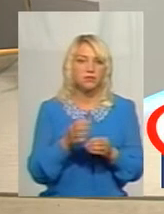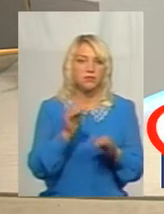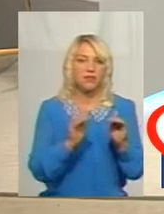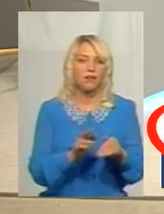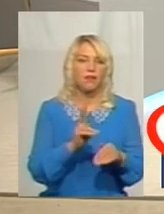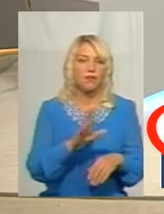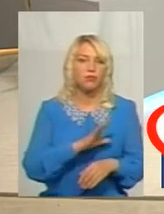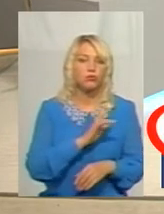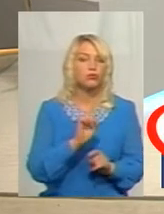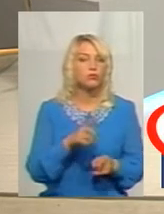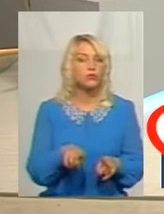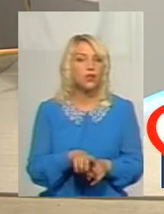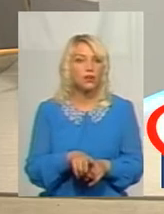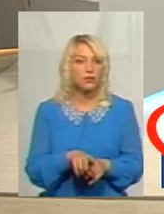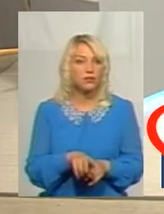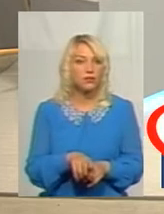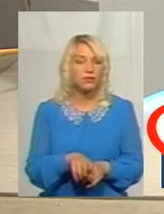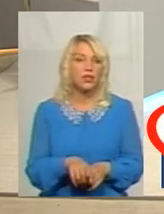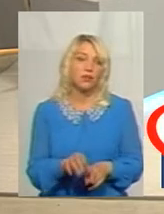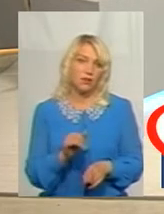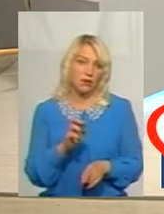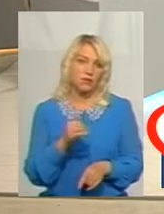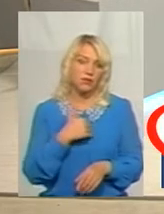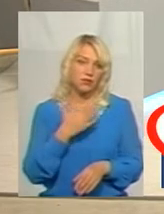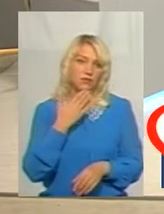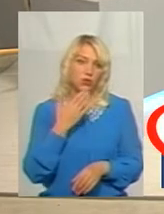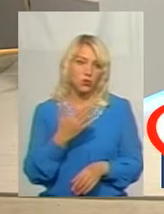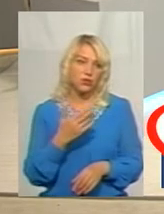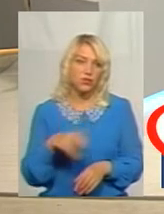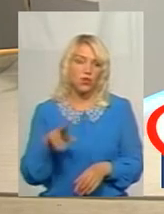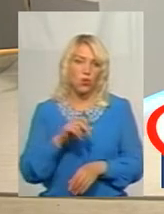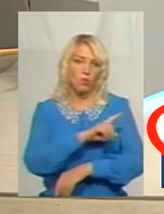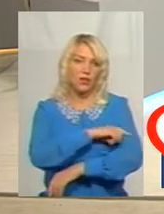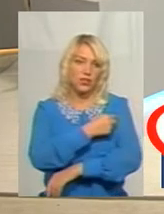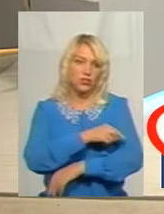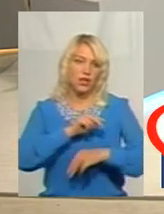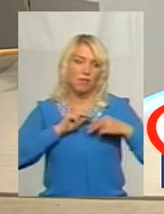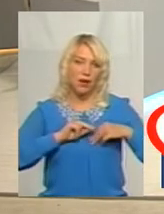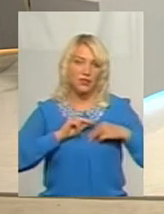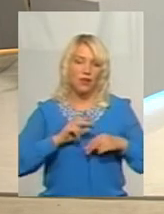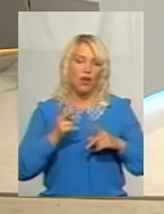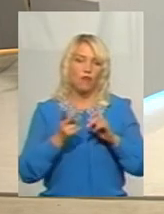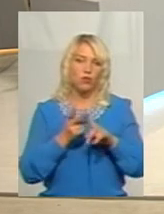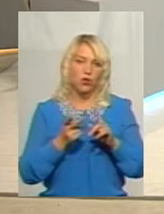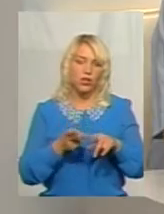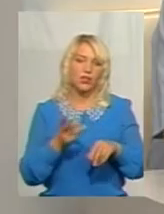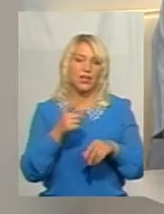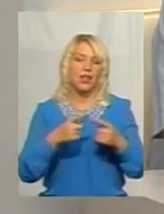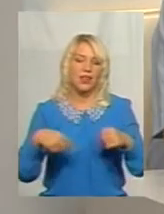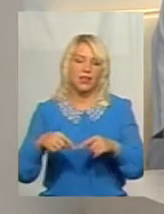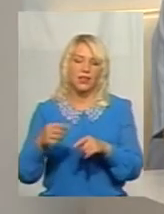була. Чому так? Звісно, я хотів би звернутися все-таки до медичних працівників вторинної ланки, третинної